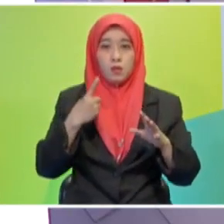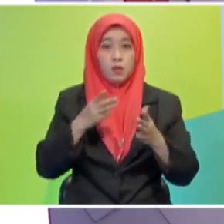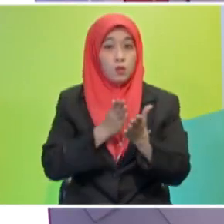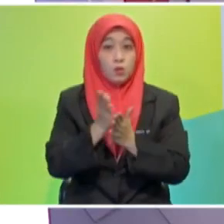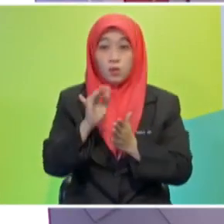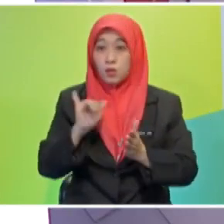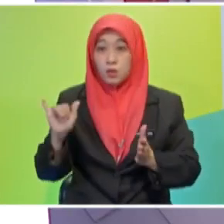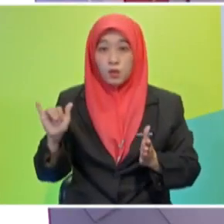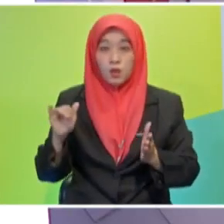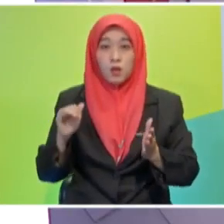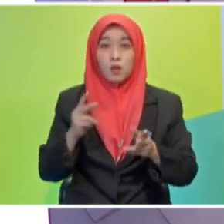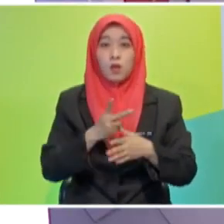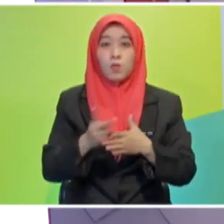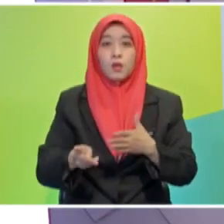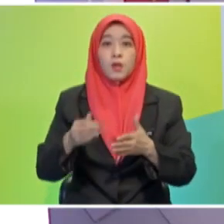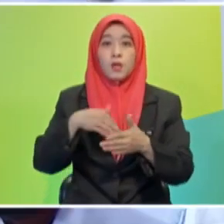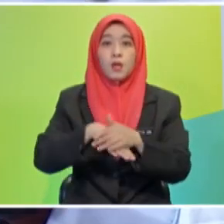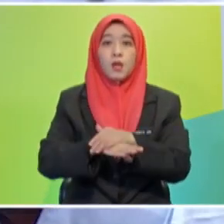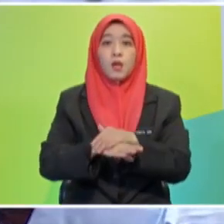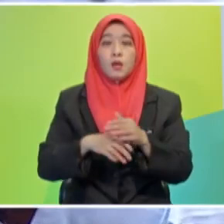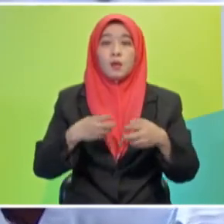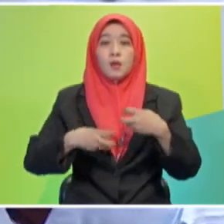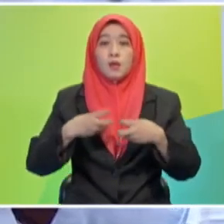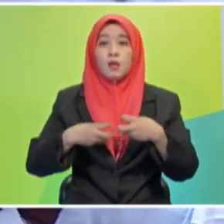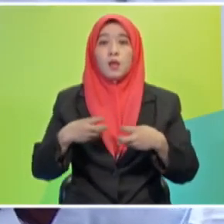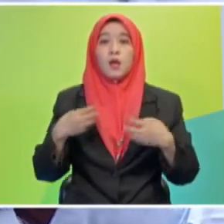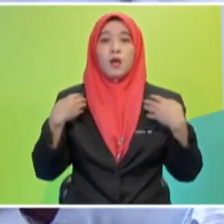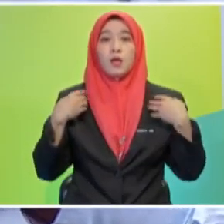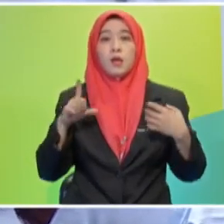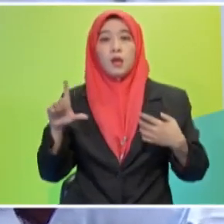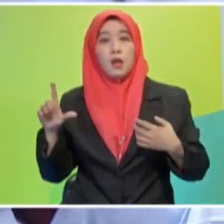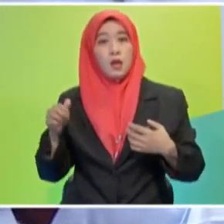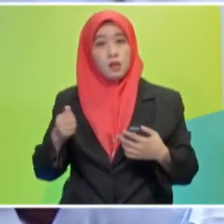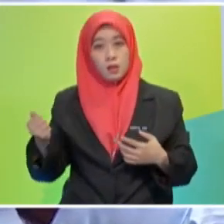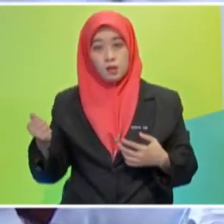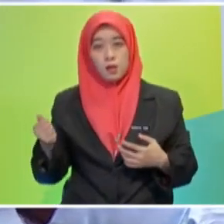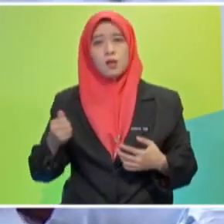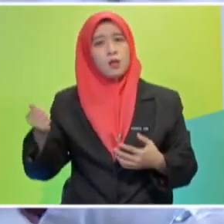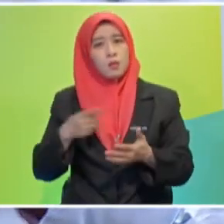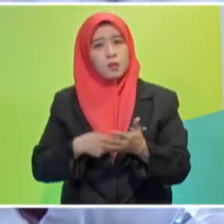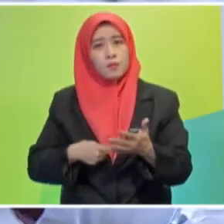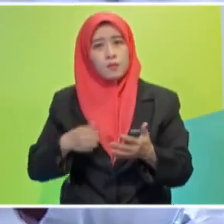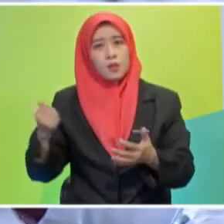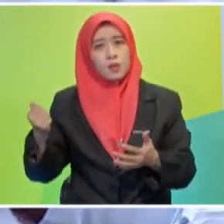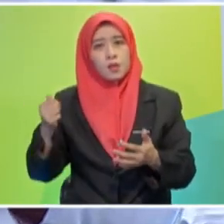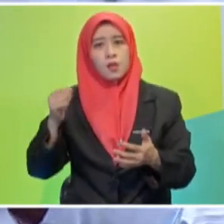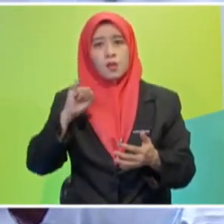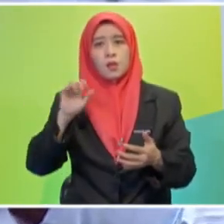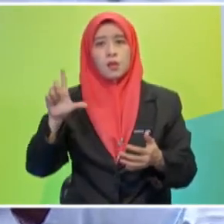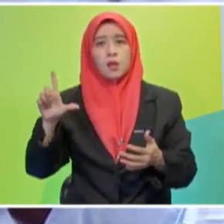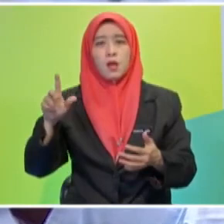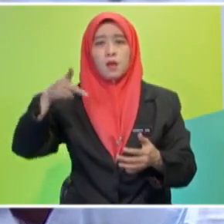komponen dalam elektronik ni ialah sensor. Okey, sensor ni apa? Sensor ialah peranti yang dapat